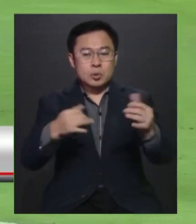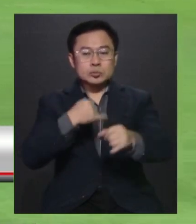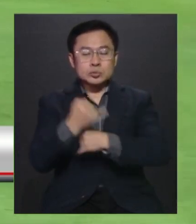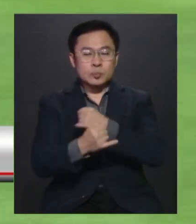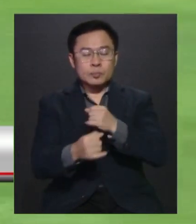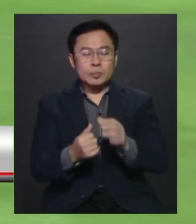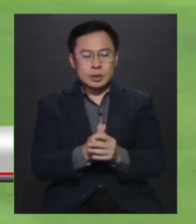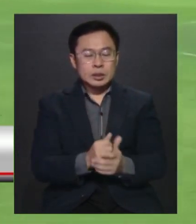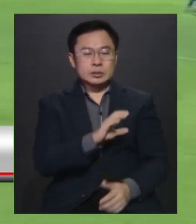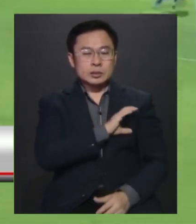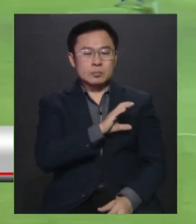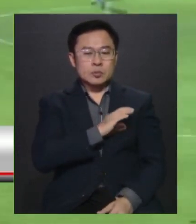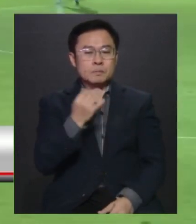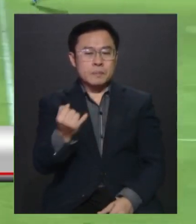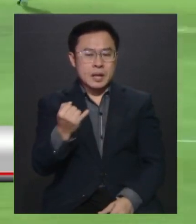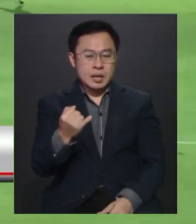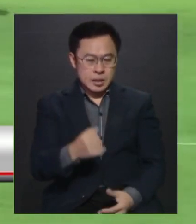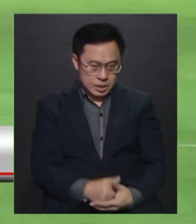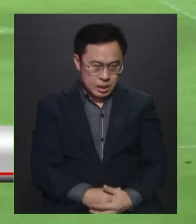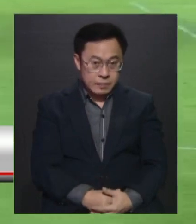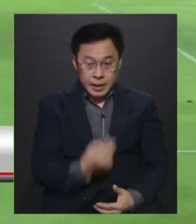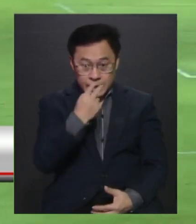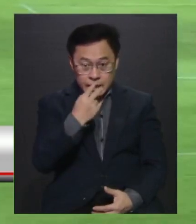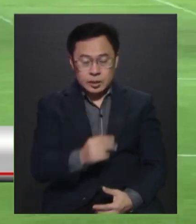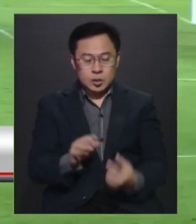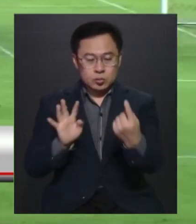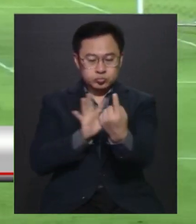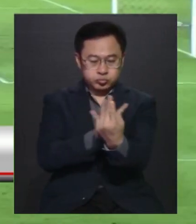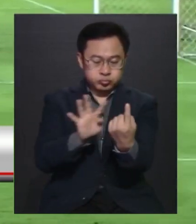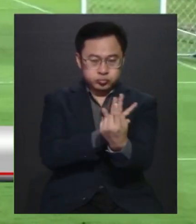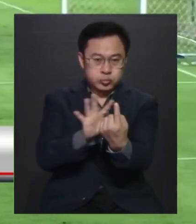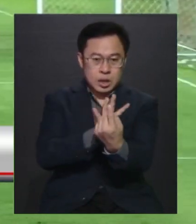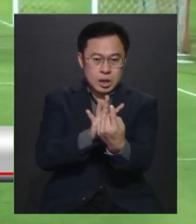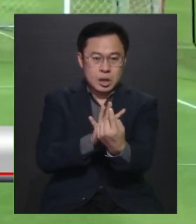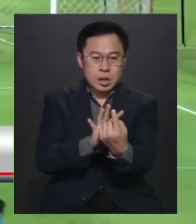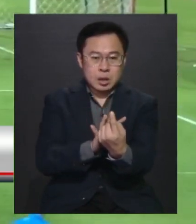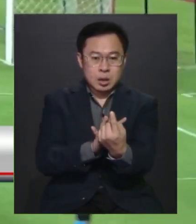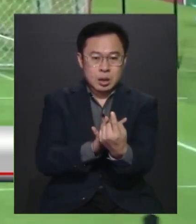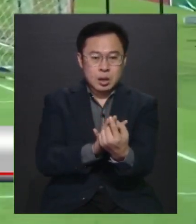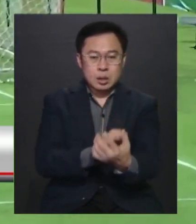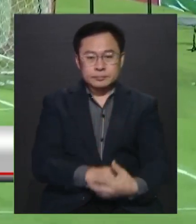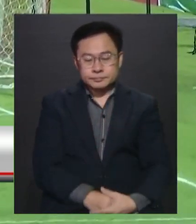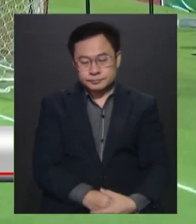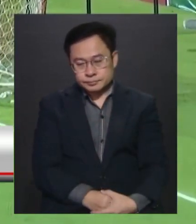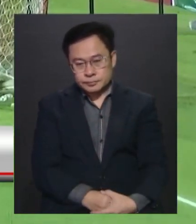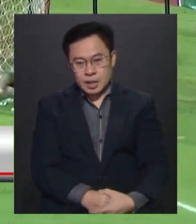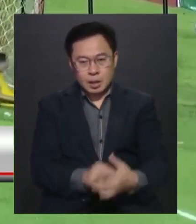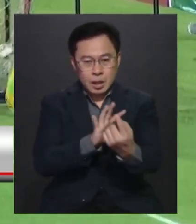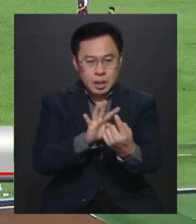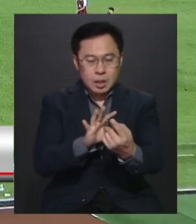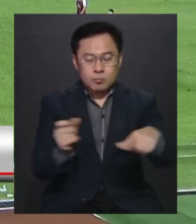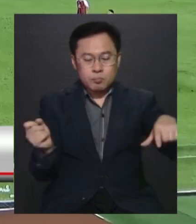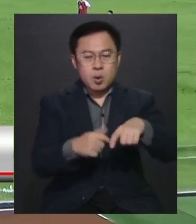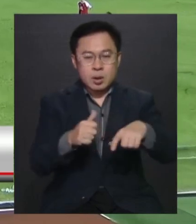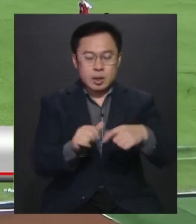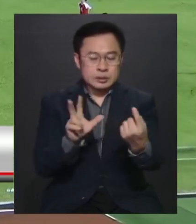ตาดขึ้นมาเป็นชุดแบบนี้4คนนะครับ4ต่อโอ้โห3ต่อ0ดูครับขึ้นมาในแนวรับเทโรหายหมดเลยครับกล